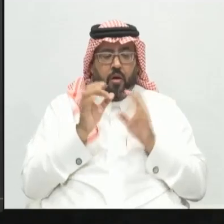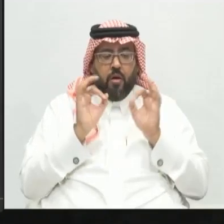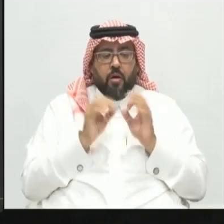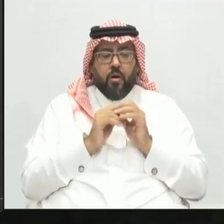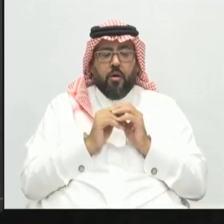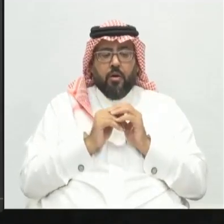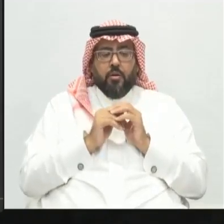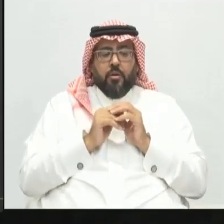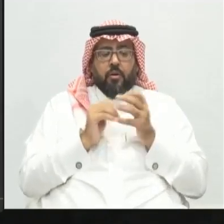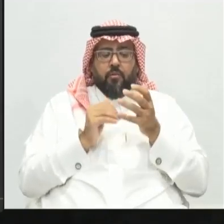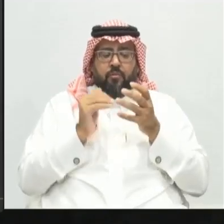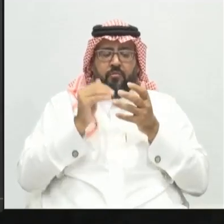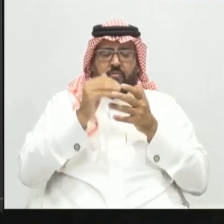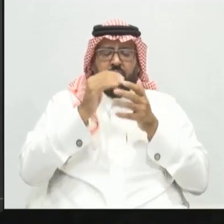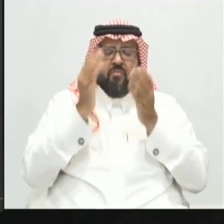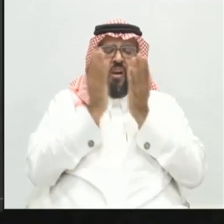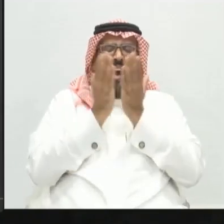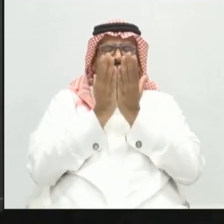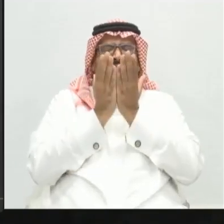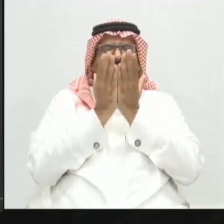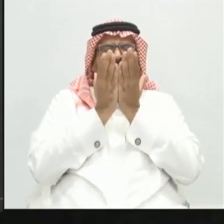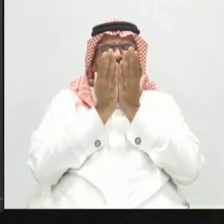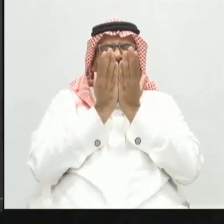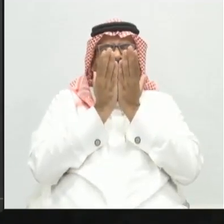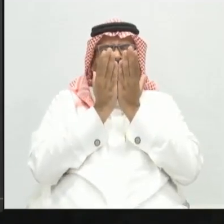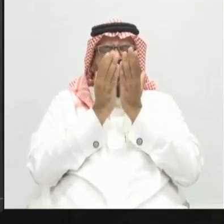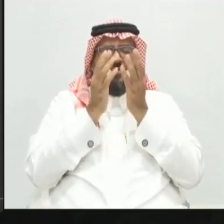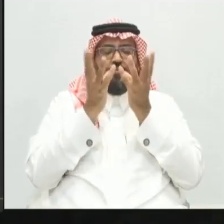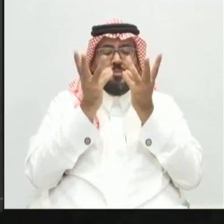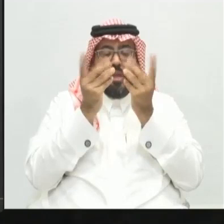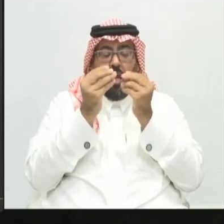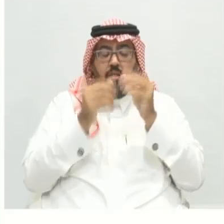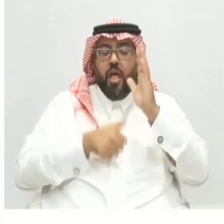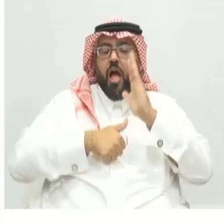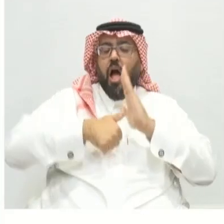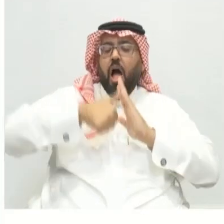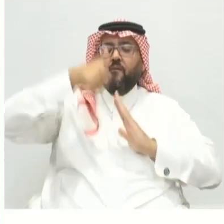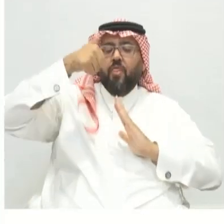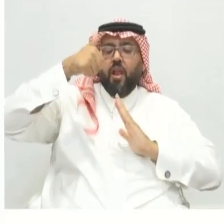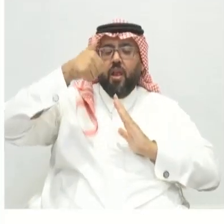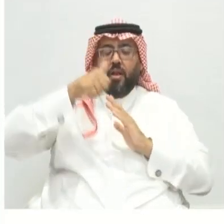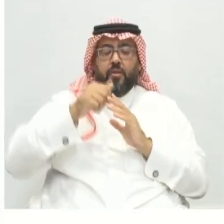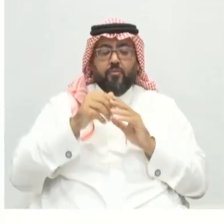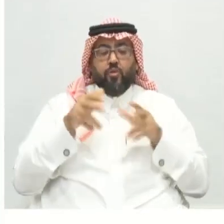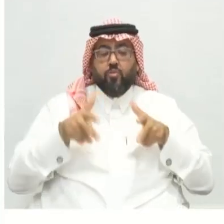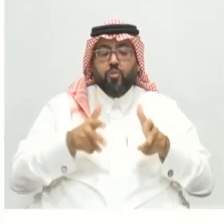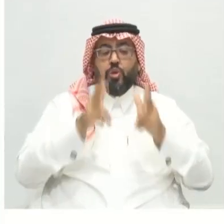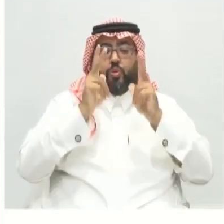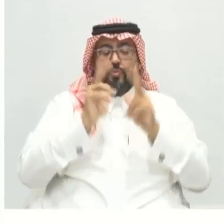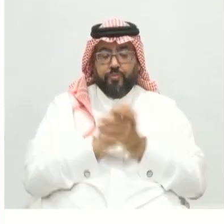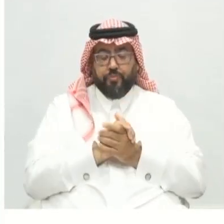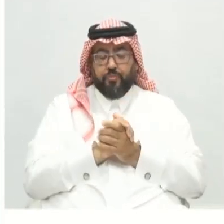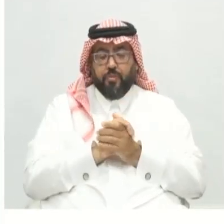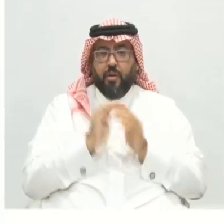تحديد المتطلبات فذلك يعطينا نتائج افضل النتائج للمشروع